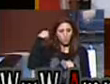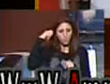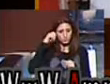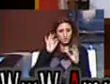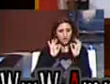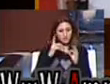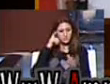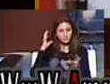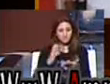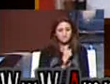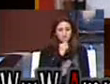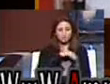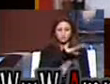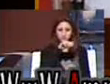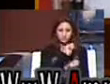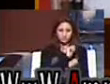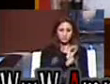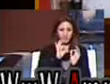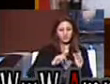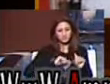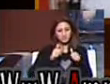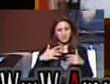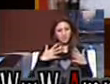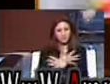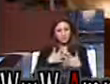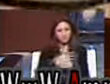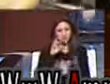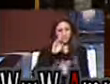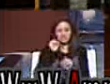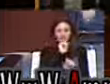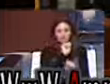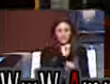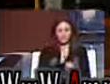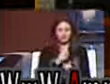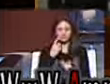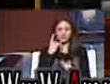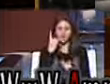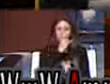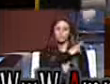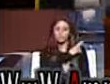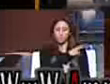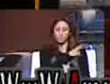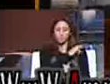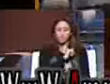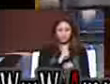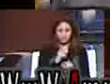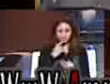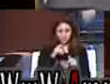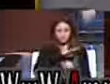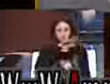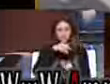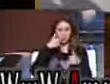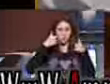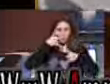إتاحة الفرصة للنزلاء لمشاركة ذويهم في الاحتفال. العشرات من ضباط الشرطة أقاموا وقفة